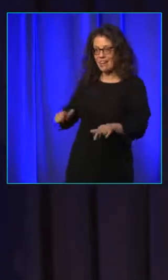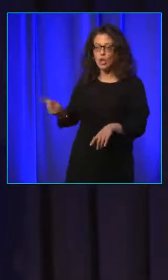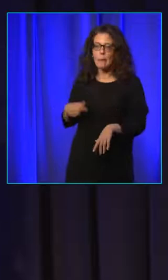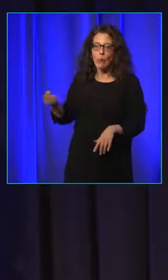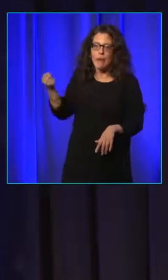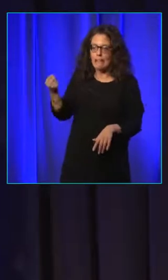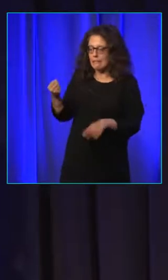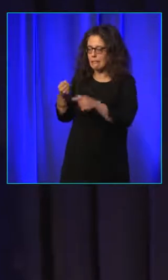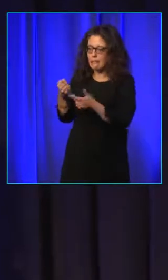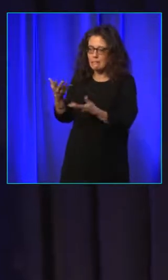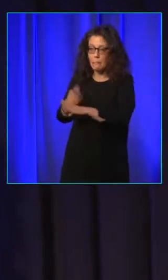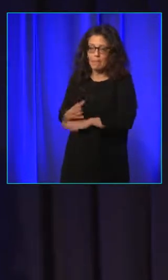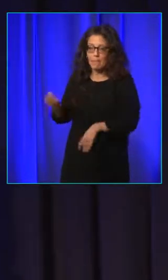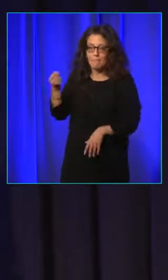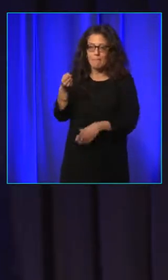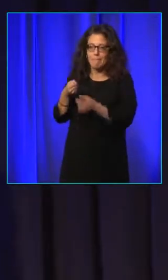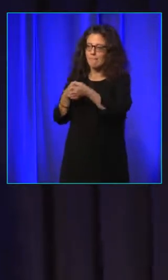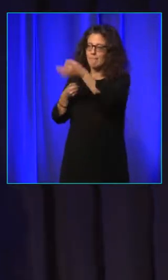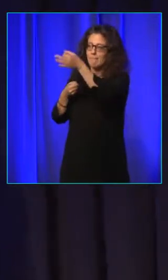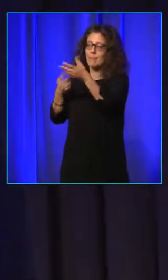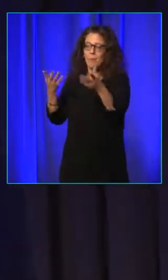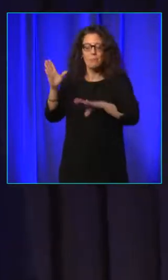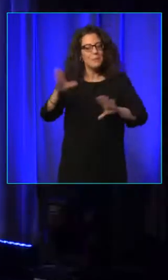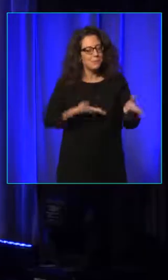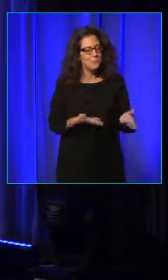la raquette dans les mains. Donc, elle va mimer.